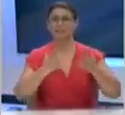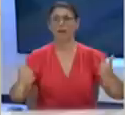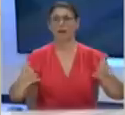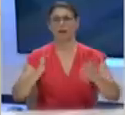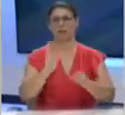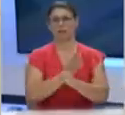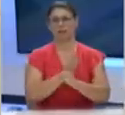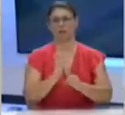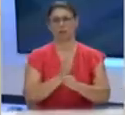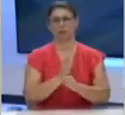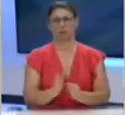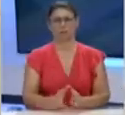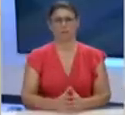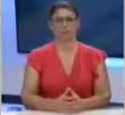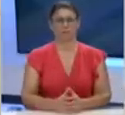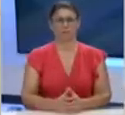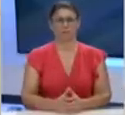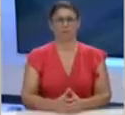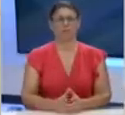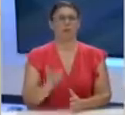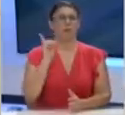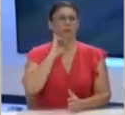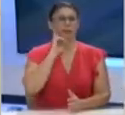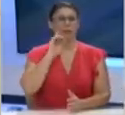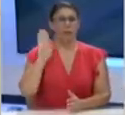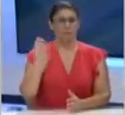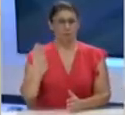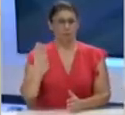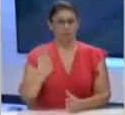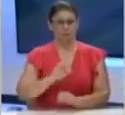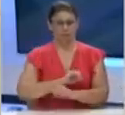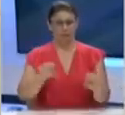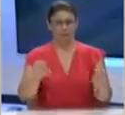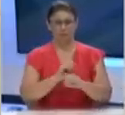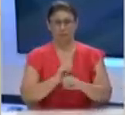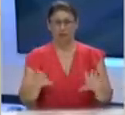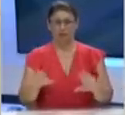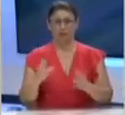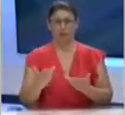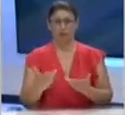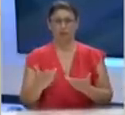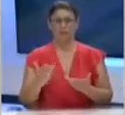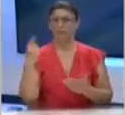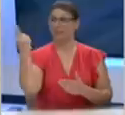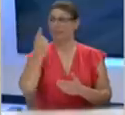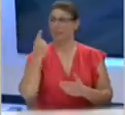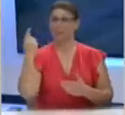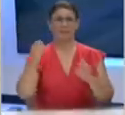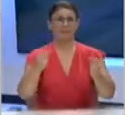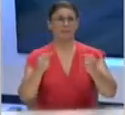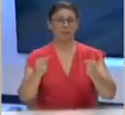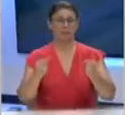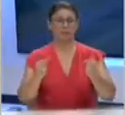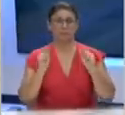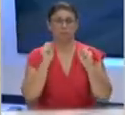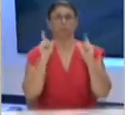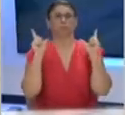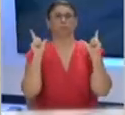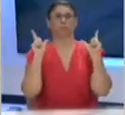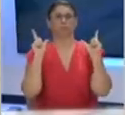καταστροφής. Κύριε Βούλτεψη, μας ενημέρωσε ότι η κλιματική κρίση σας ευνηδίασε, ότι